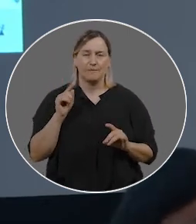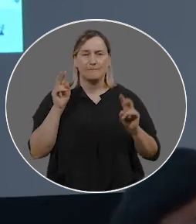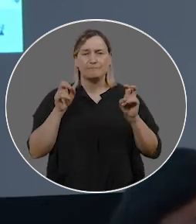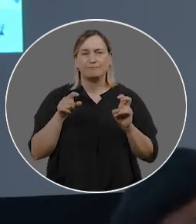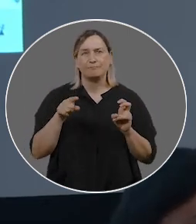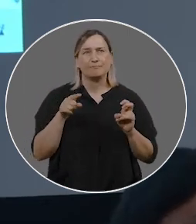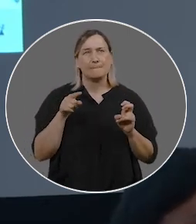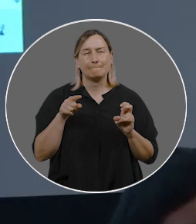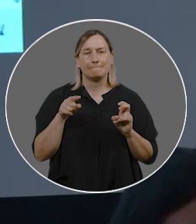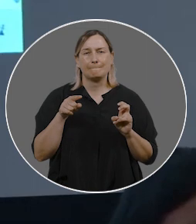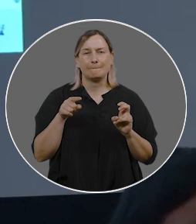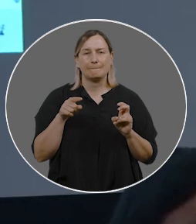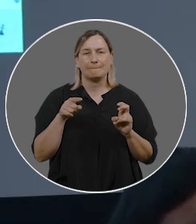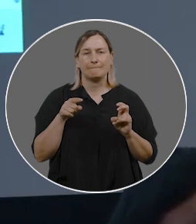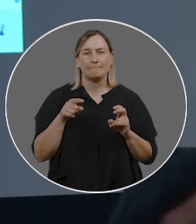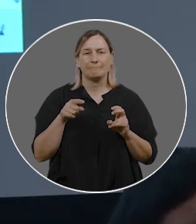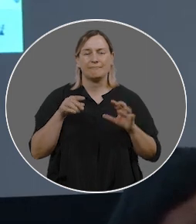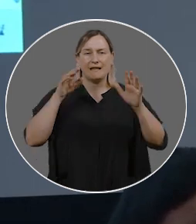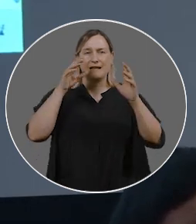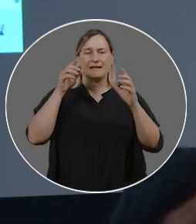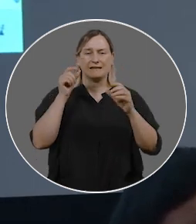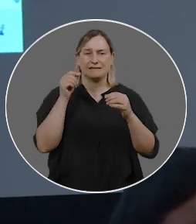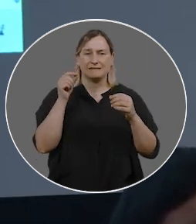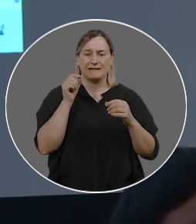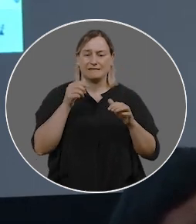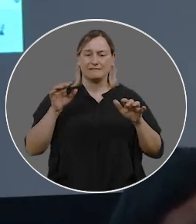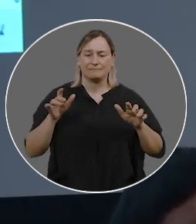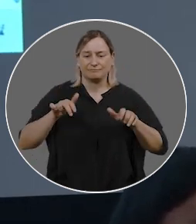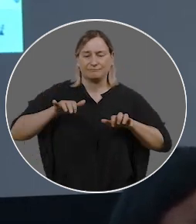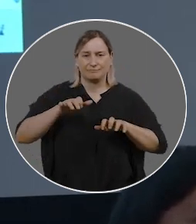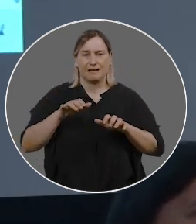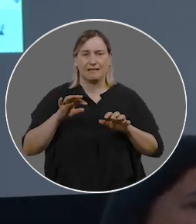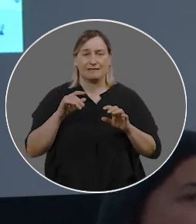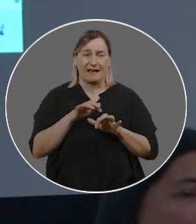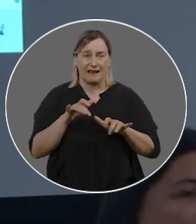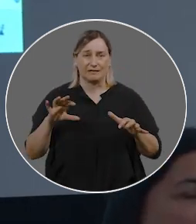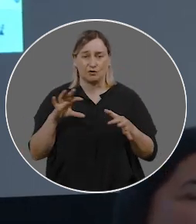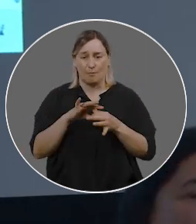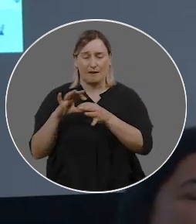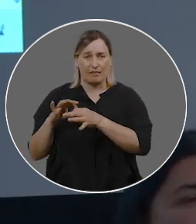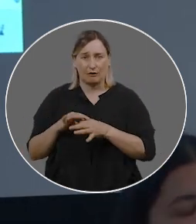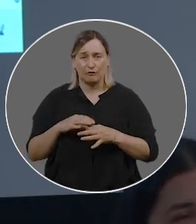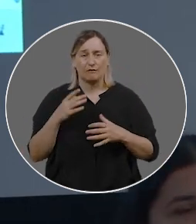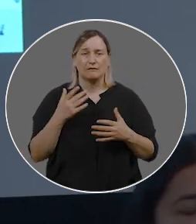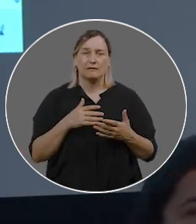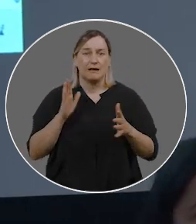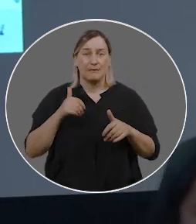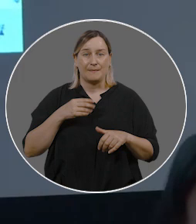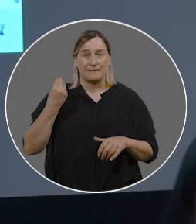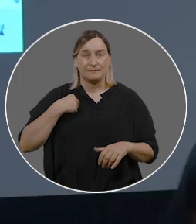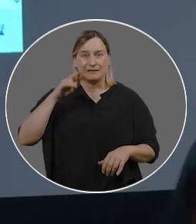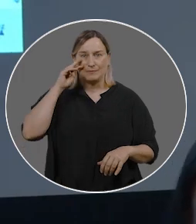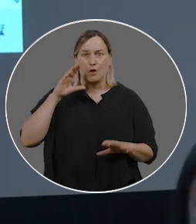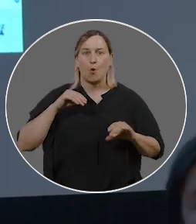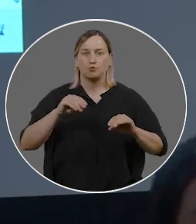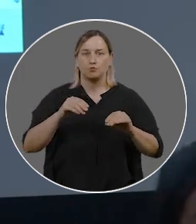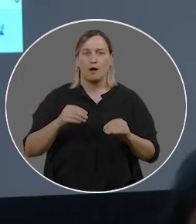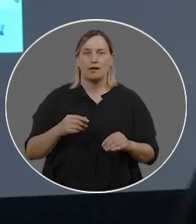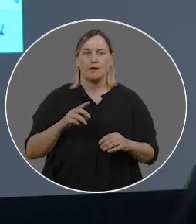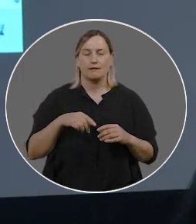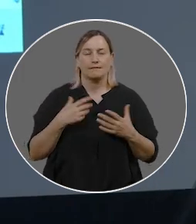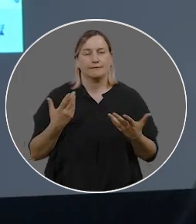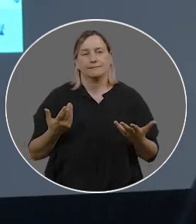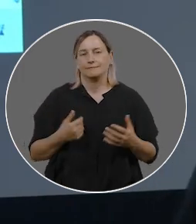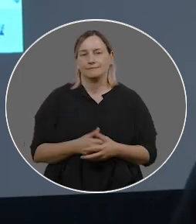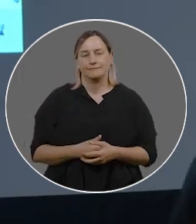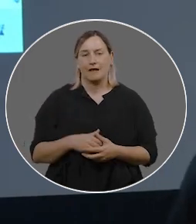de combinacions de tecles i clar, i per tenir exactament la mateixa experiència que un usuari de lector de pantalla té, el